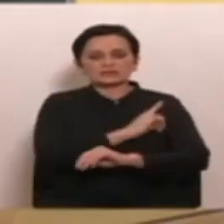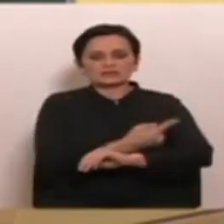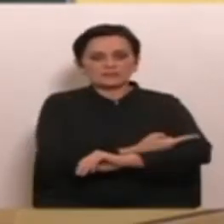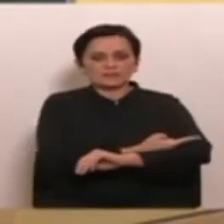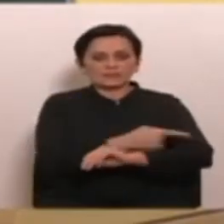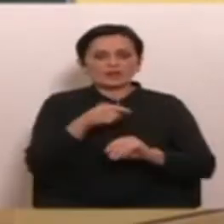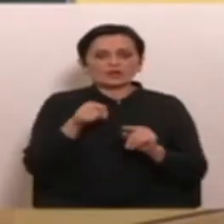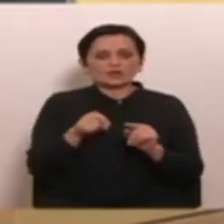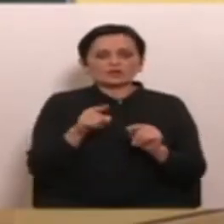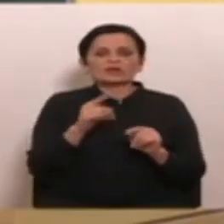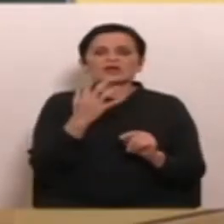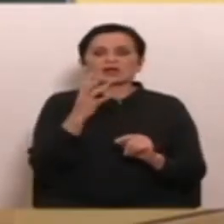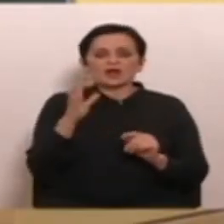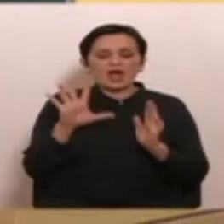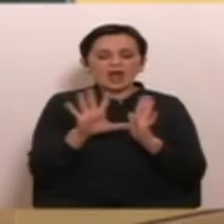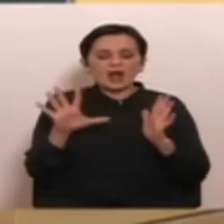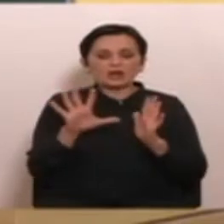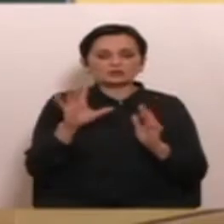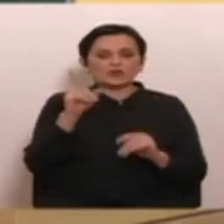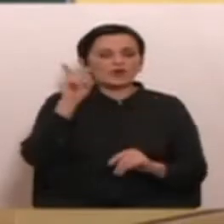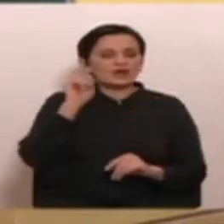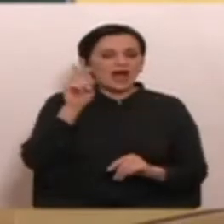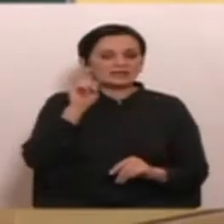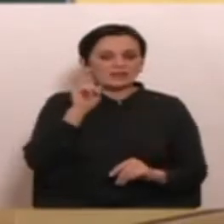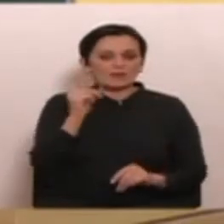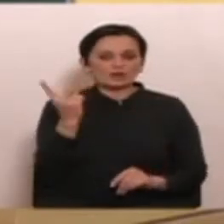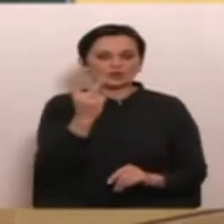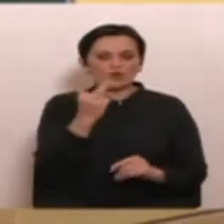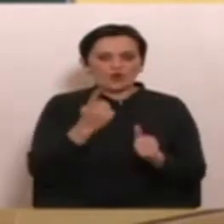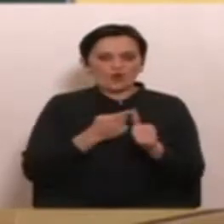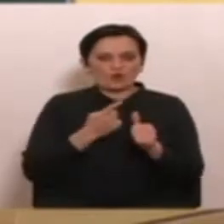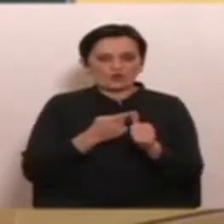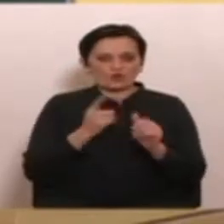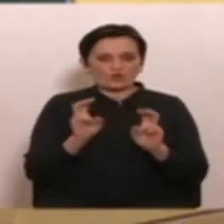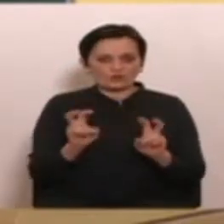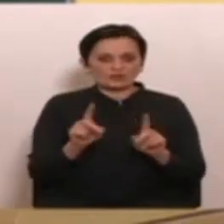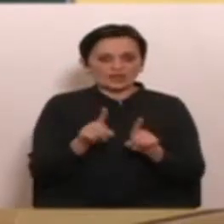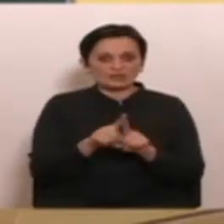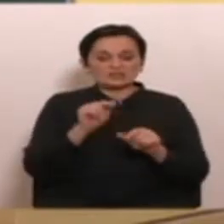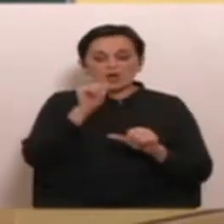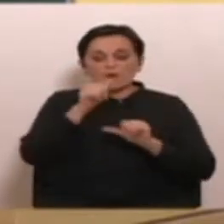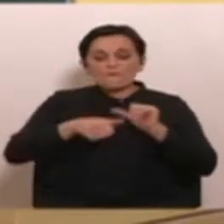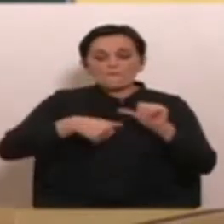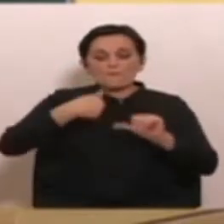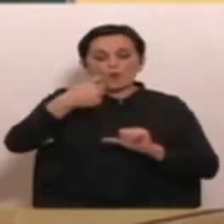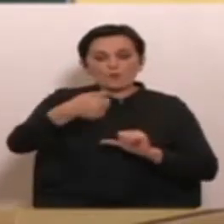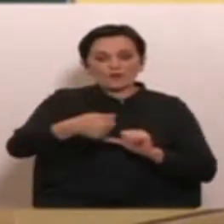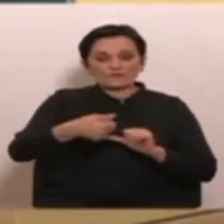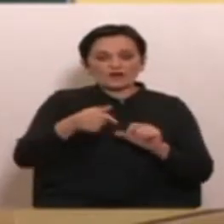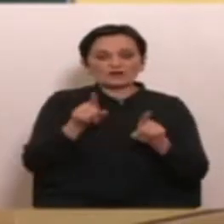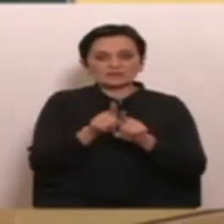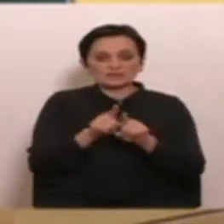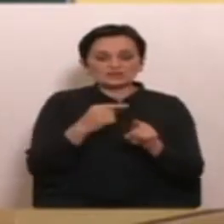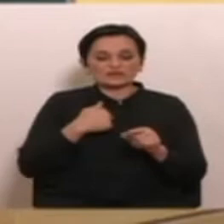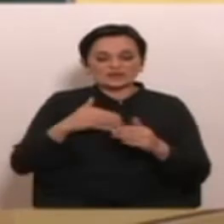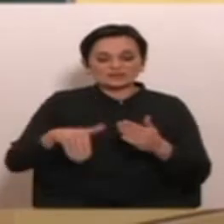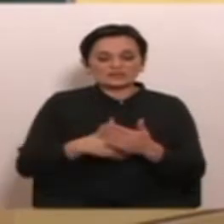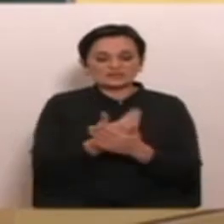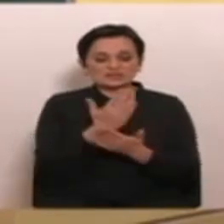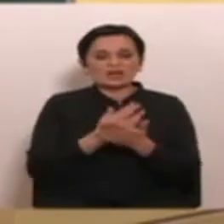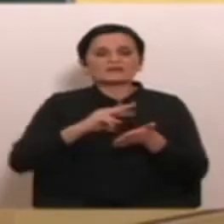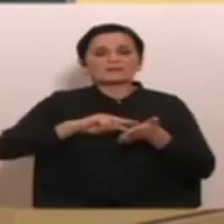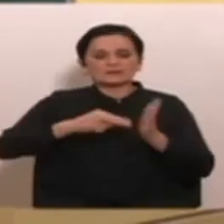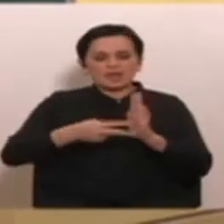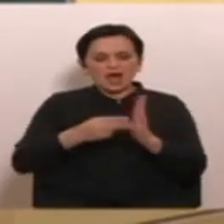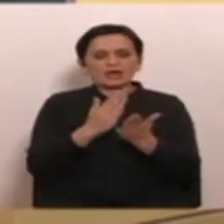თბო ელექტროსადგური, ეგრეთ წოდებული გარდაბანი 2. მომავალ წელს, ეს არის ახალი, ასე ვთქვათ, ჩვენი სიახლე, ასევე დაგეგმილი გვაქვს